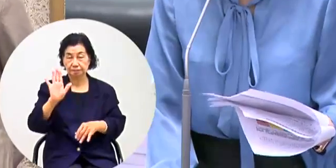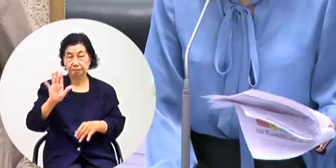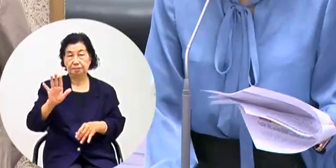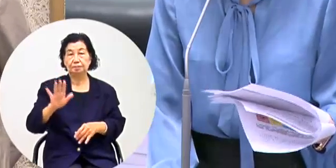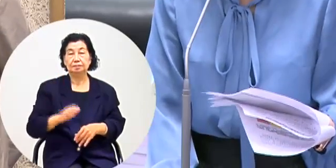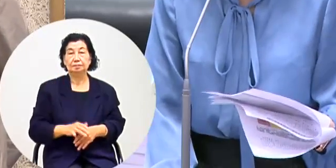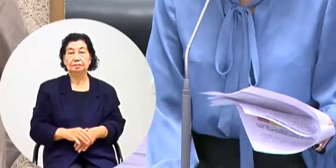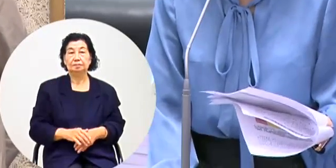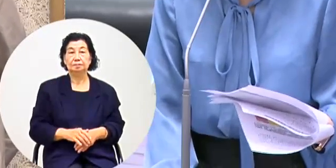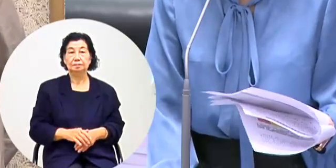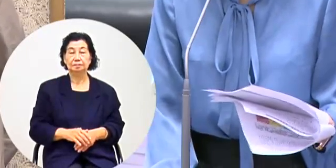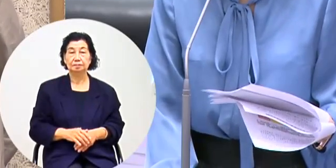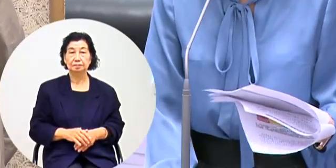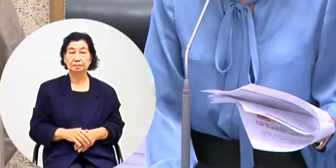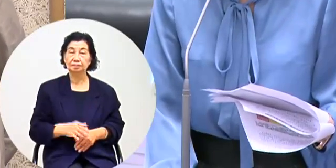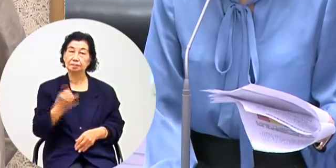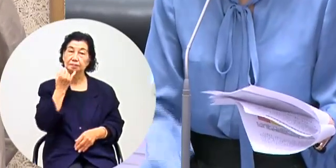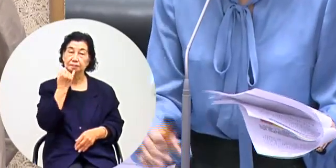的将来